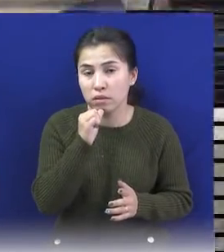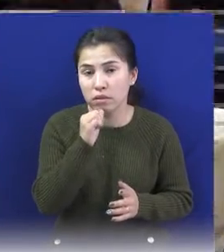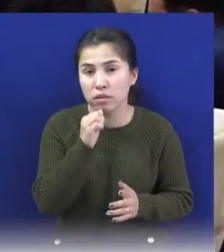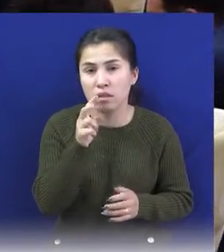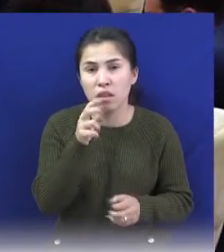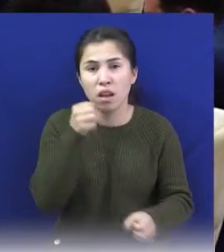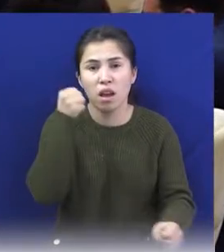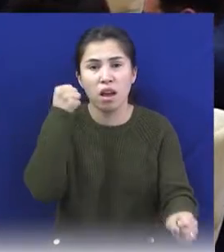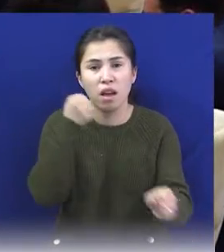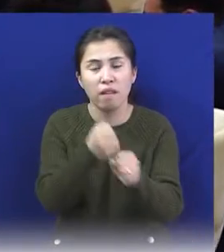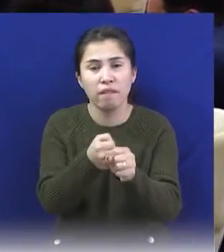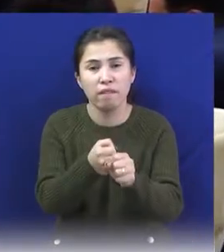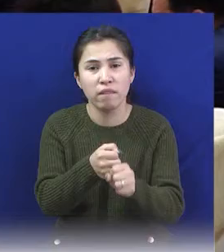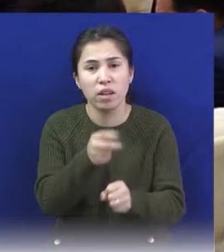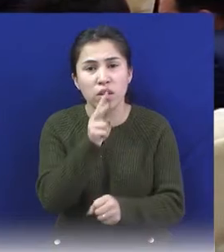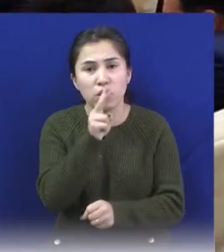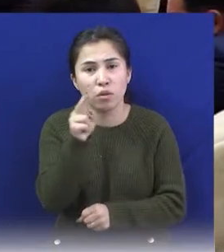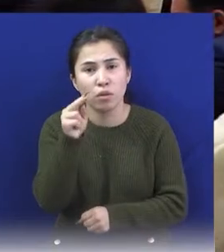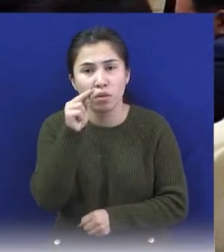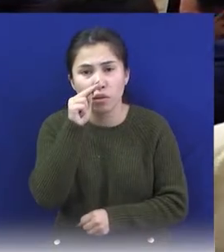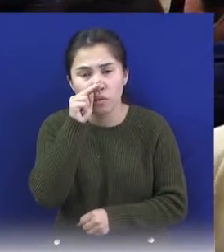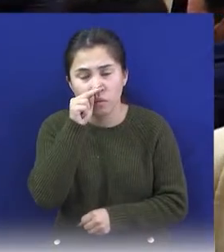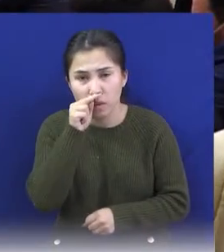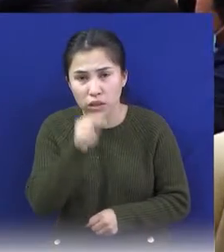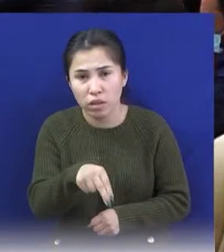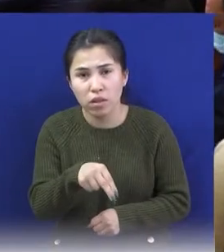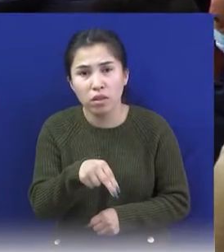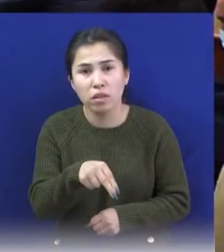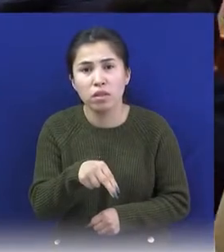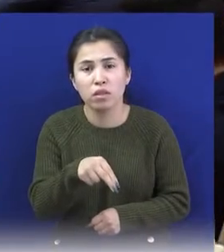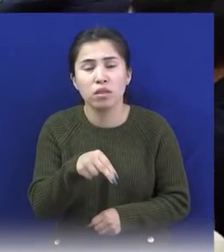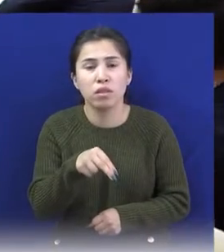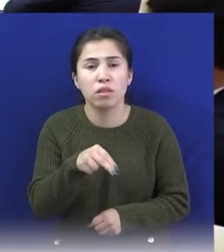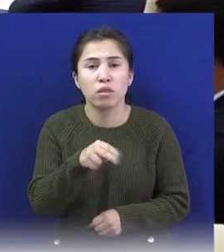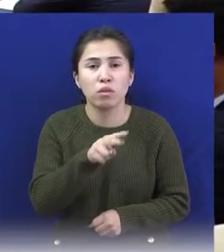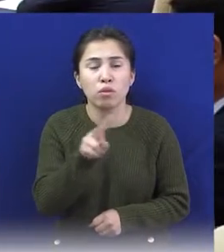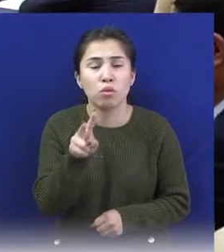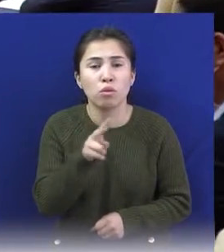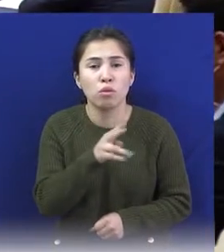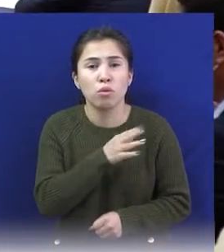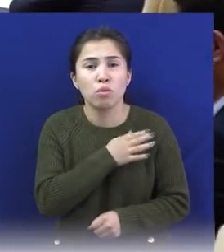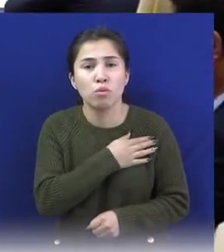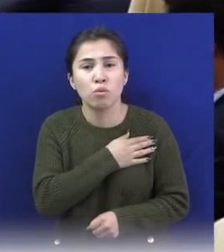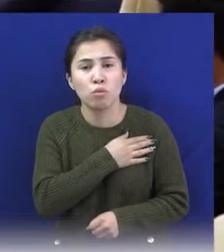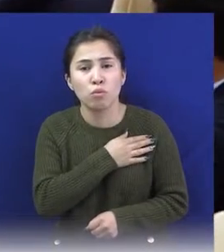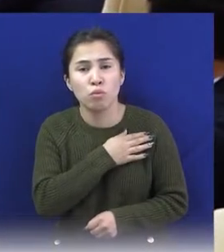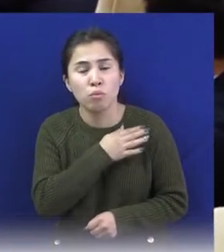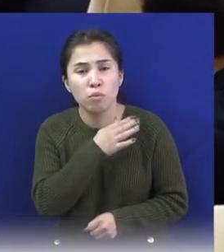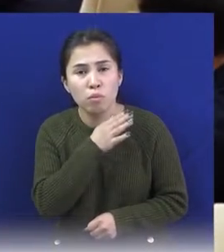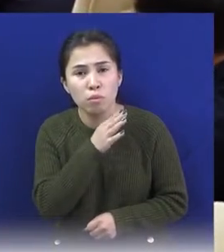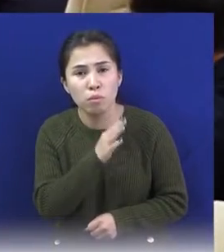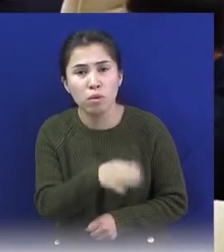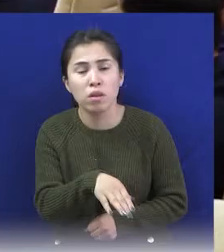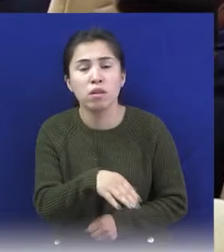вопросы. С начала года в экономике области сложилась положительная динамика. Основной экономический индикатор сформировался на уровне